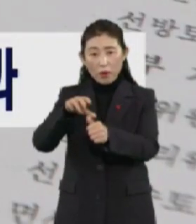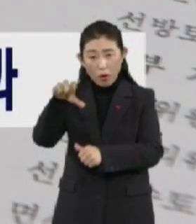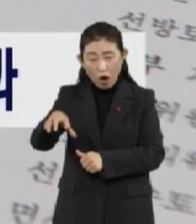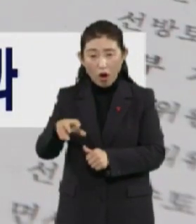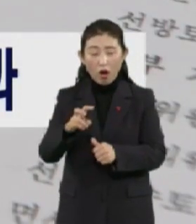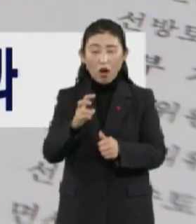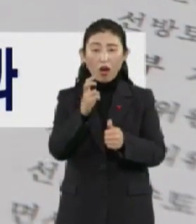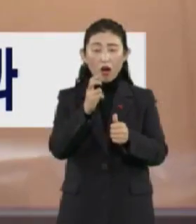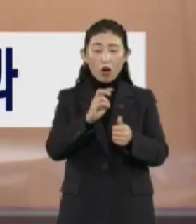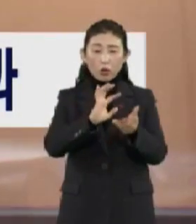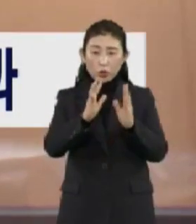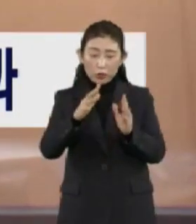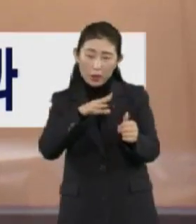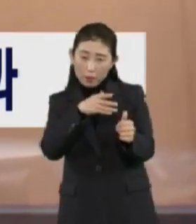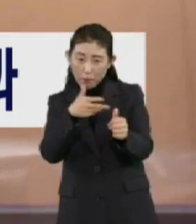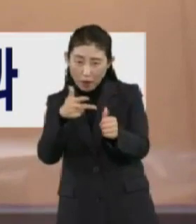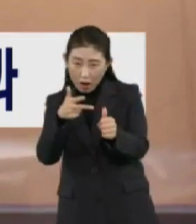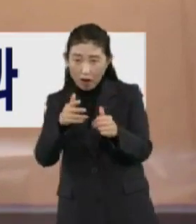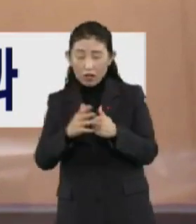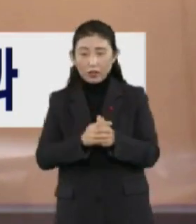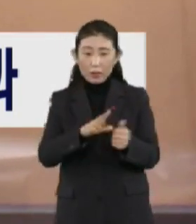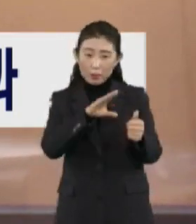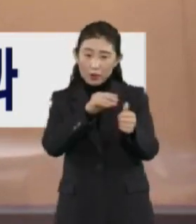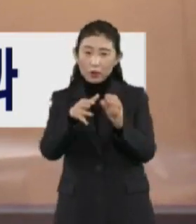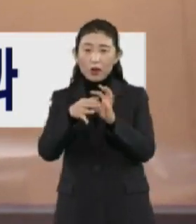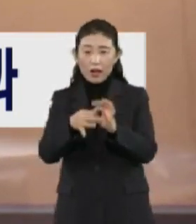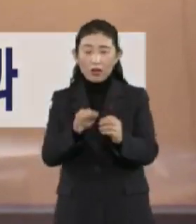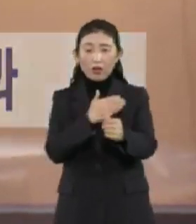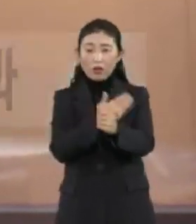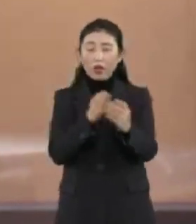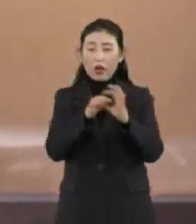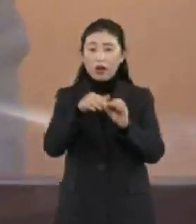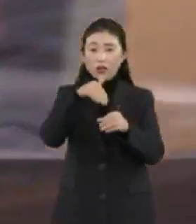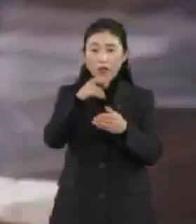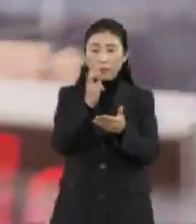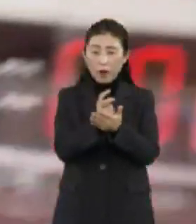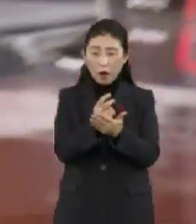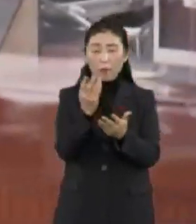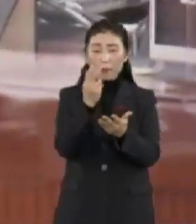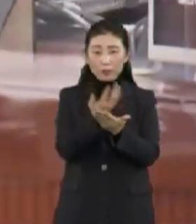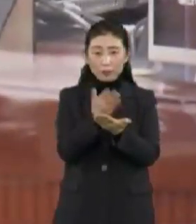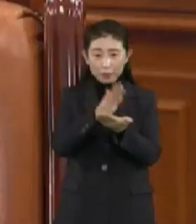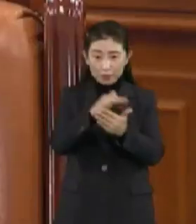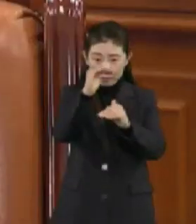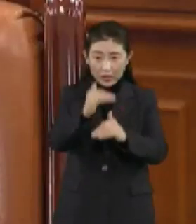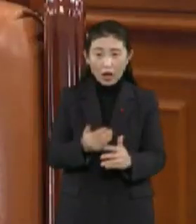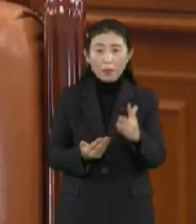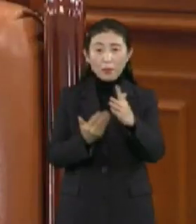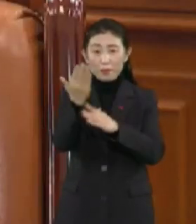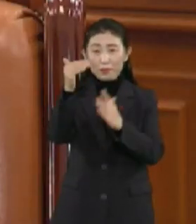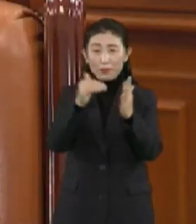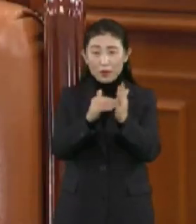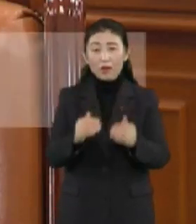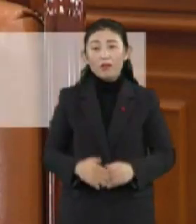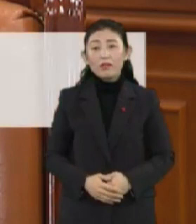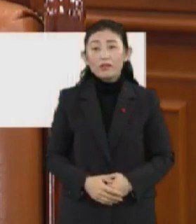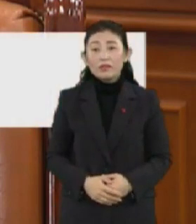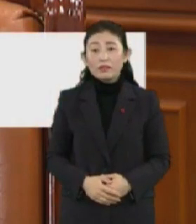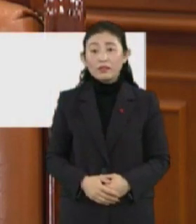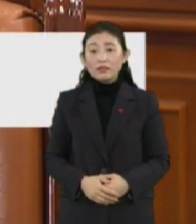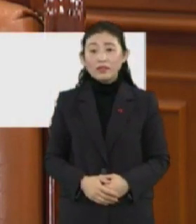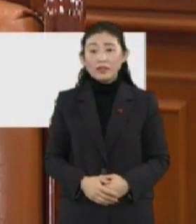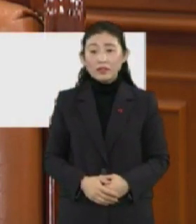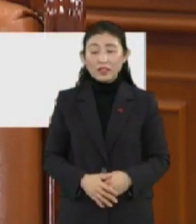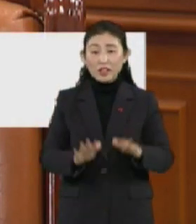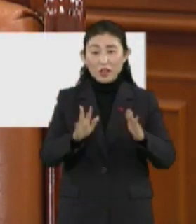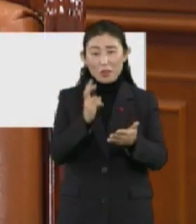법적 토론회 제작과 중계방송 참여를 골자로 한 선거법 개정안을 통과시켰습니다. 저희 특위에서 이